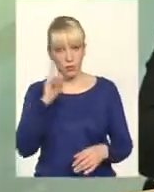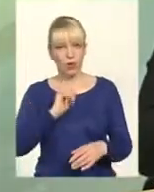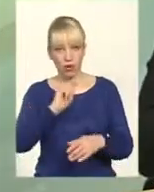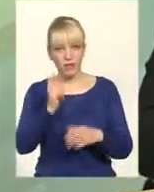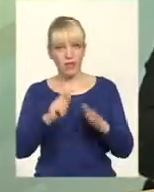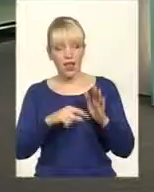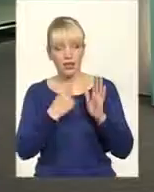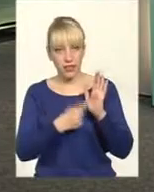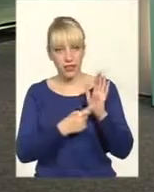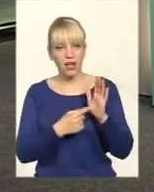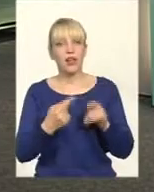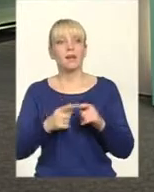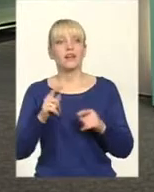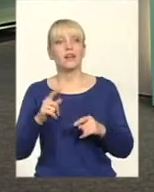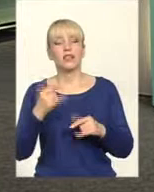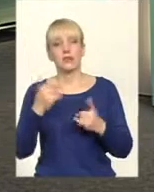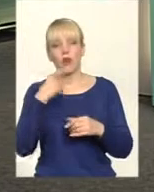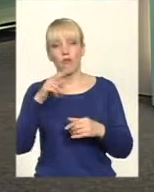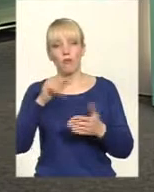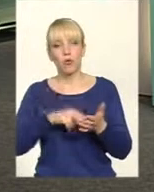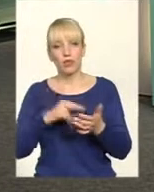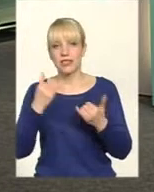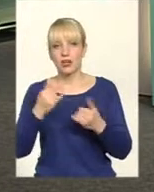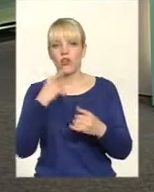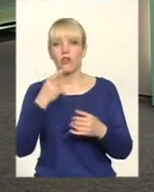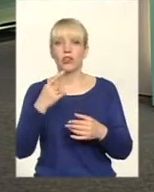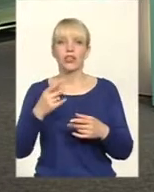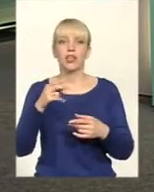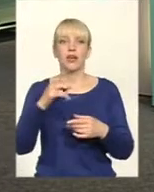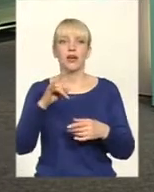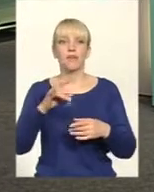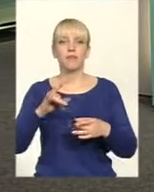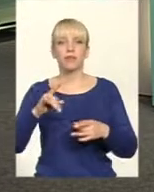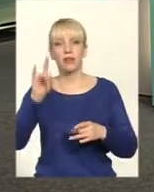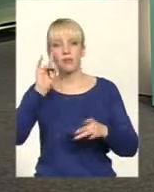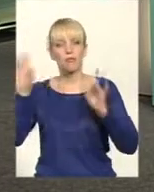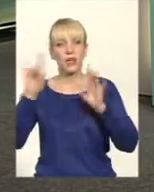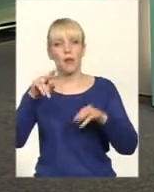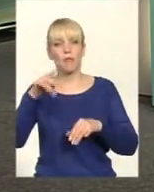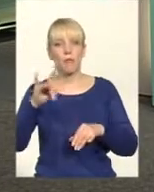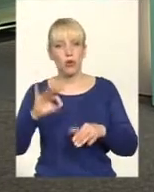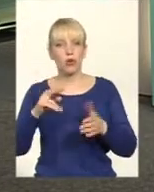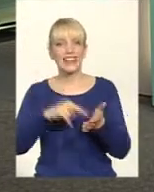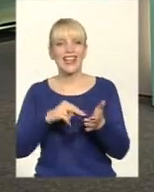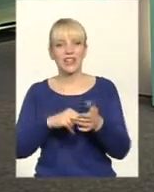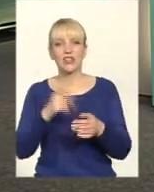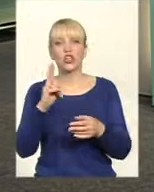говоримо про тарифи. Сьогодні дуже конфлікт. Стало модно піаритись на тарифах. І навіть ті політичні сили, які входять до складу коаліції,